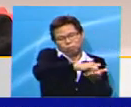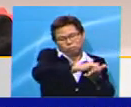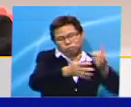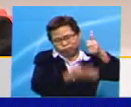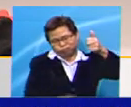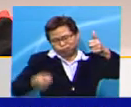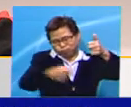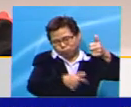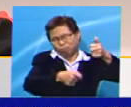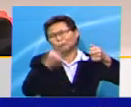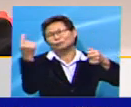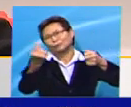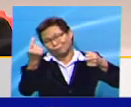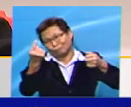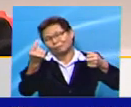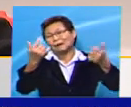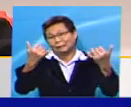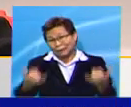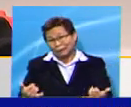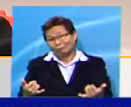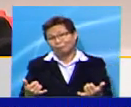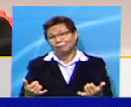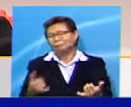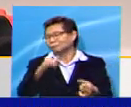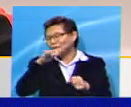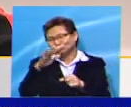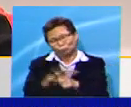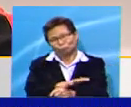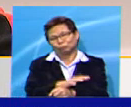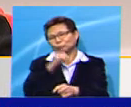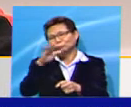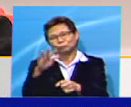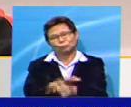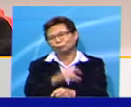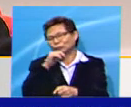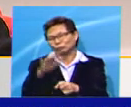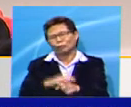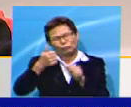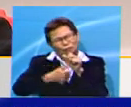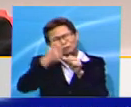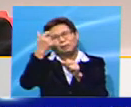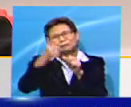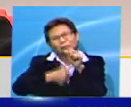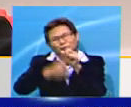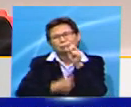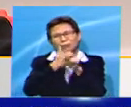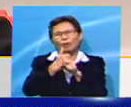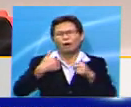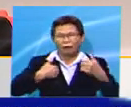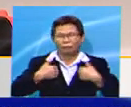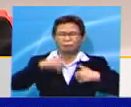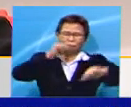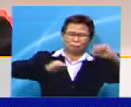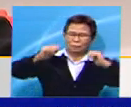melalui sumbangan dan sebagainya, tapi tidak mencukupi. Sebab setiap tahun kita ada artis-artis